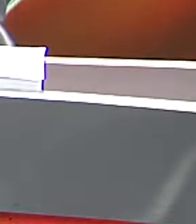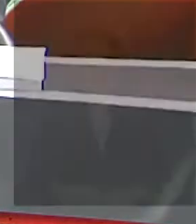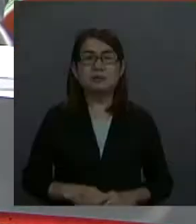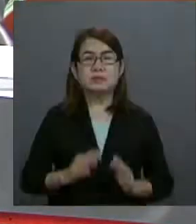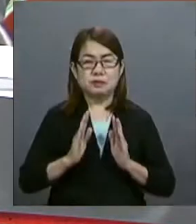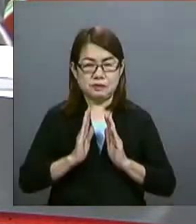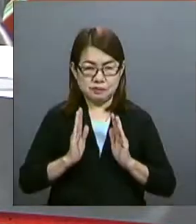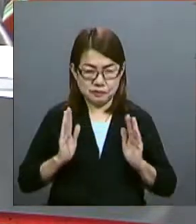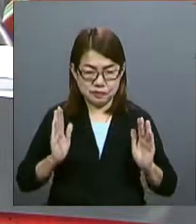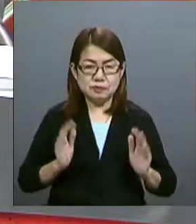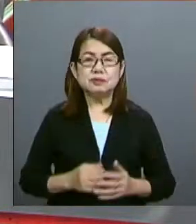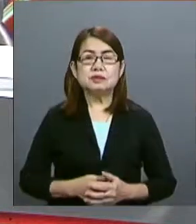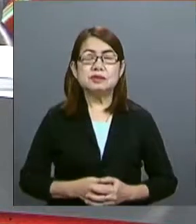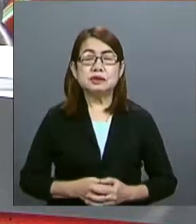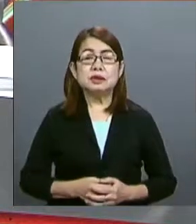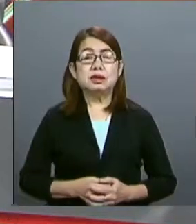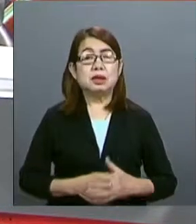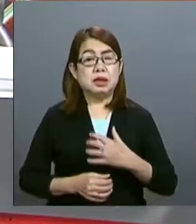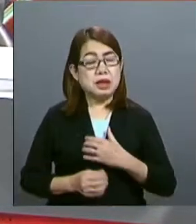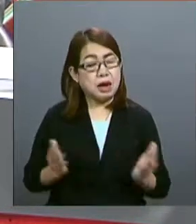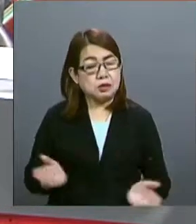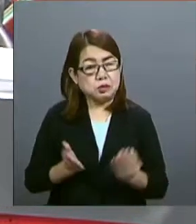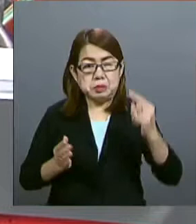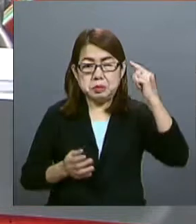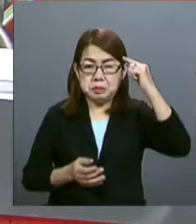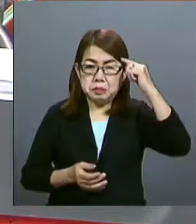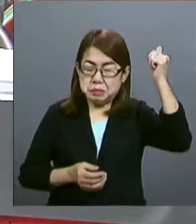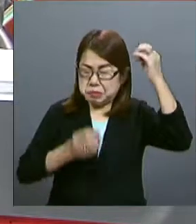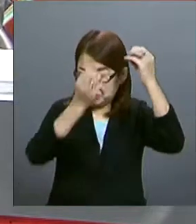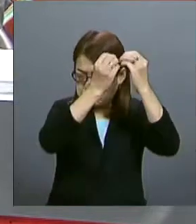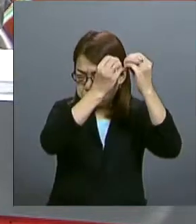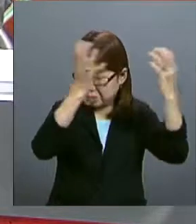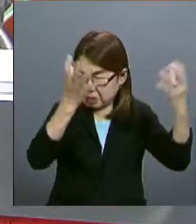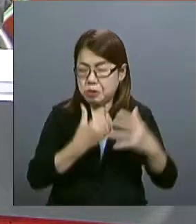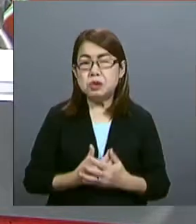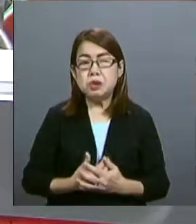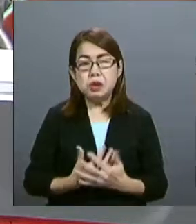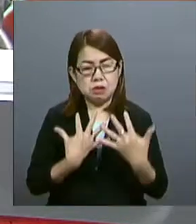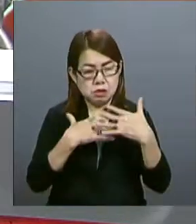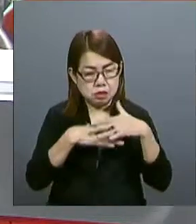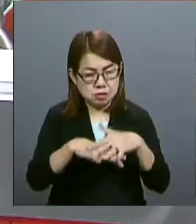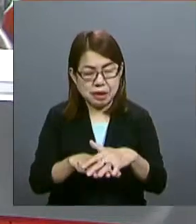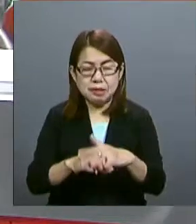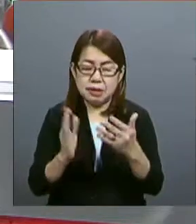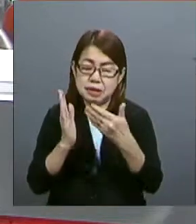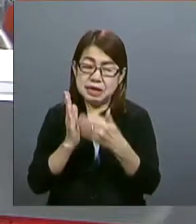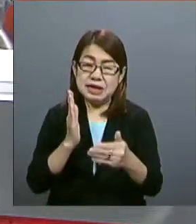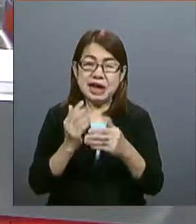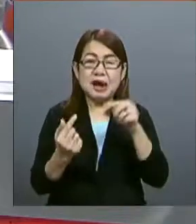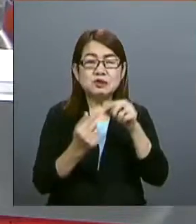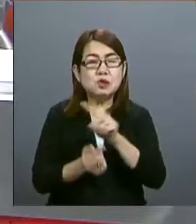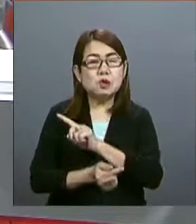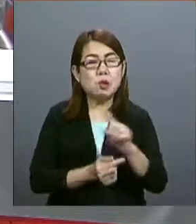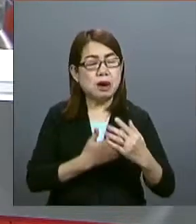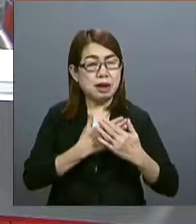ขอบคุณคุณอัครเดชค่ะ ค่ะ เพื่อส่งเสริมความคิดสร้างสรรค์และการผสมผสานงานบุญท้องถิ่นอีสานเข้ากับเทศกาลวันแห่งความรักมหาวิทยาลัย